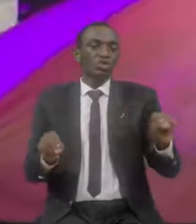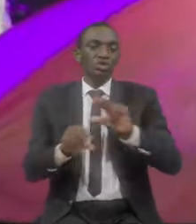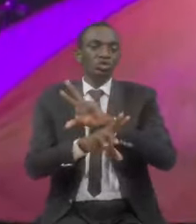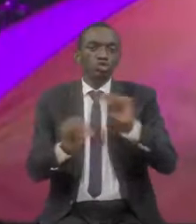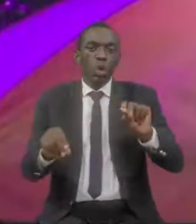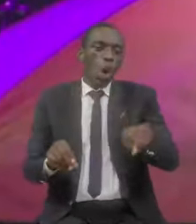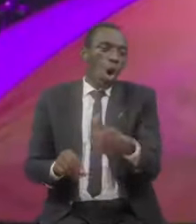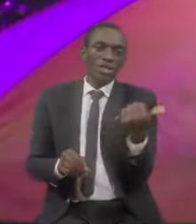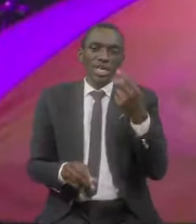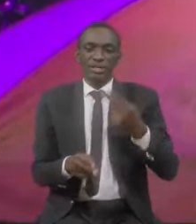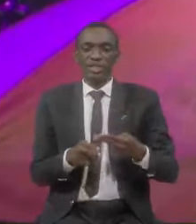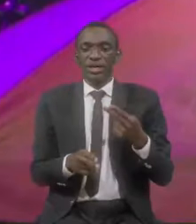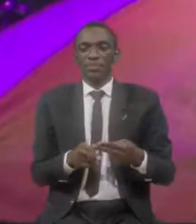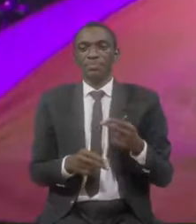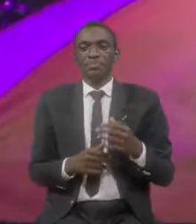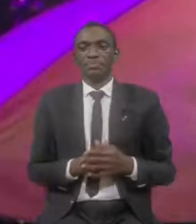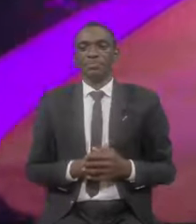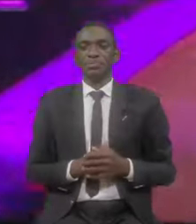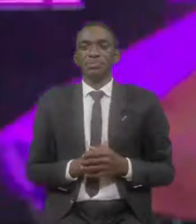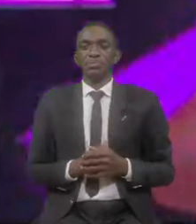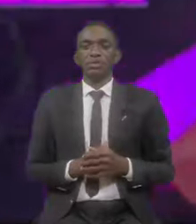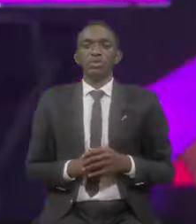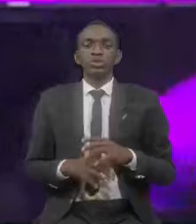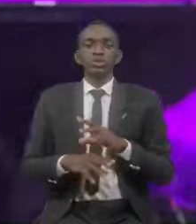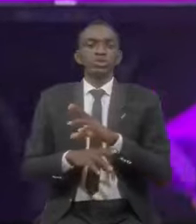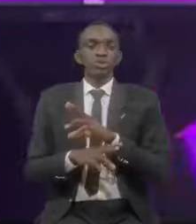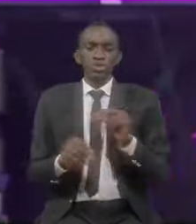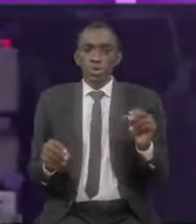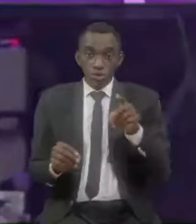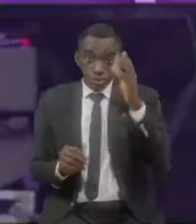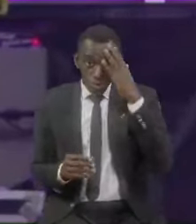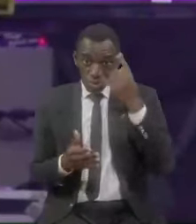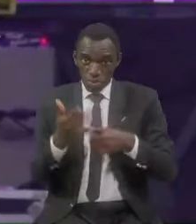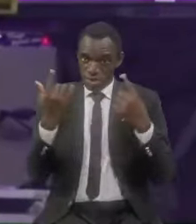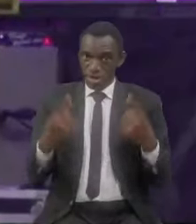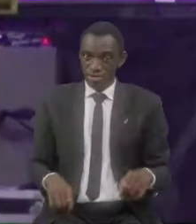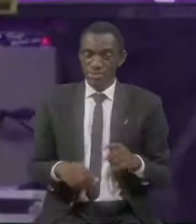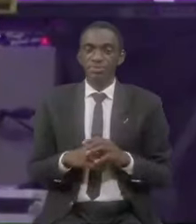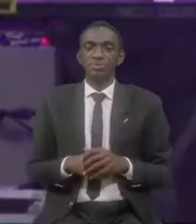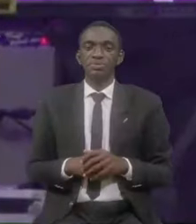Plus que tout autre nom. C'est ce qui est arrivé.